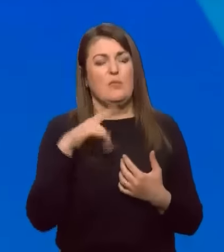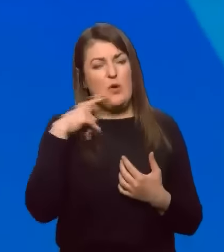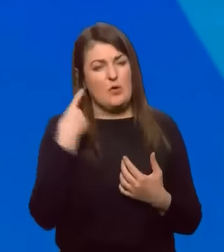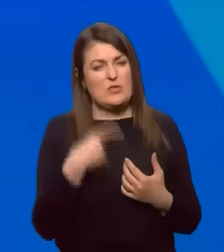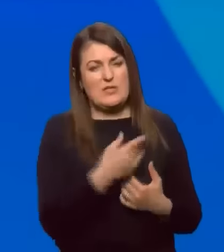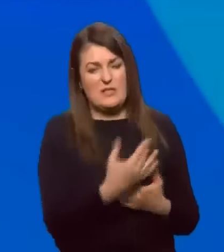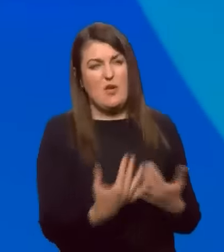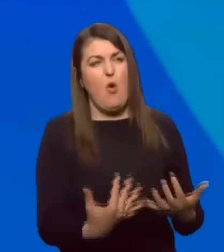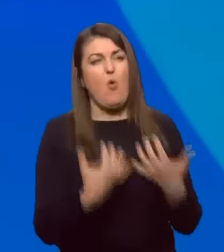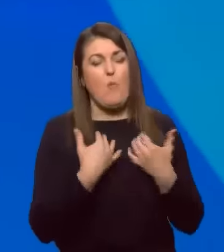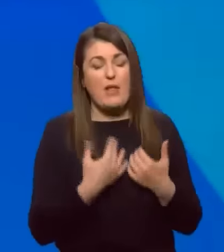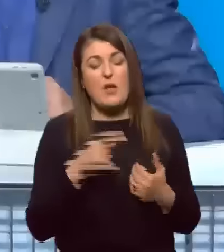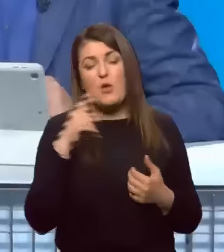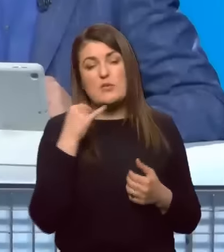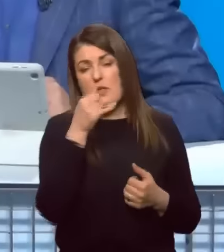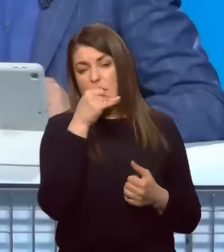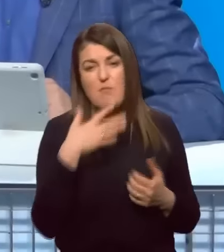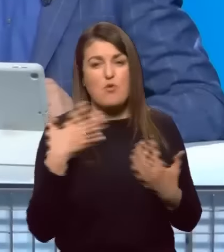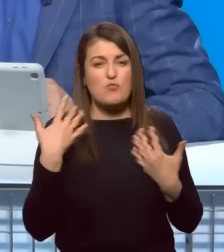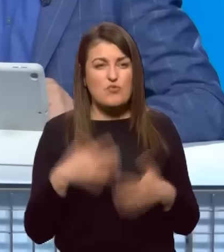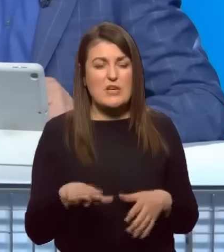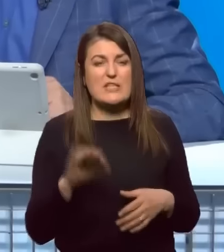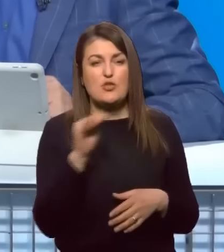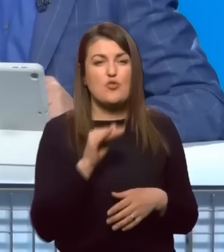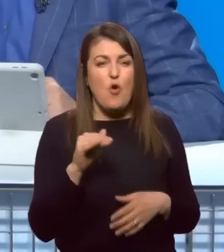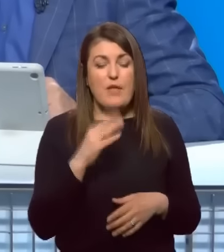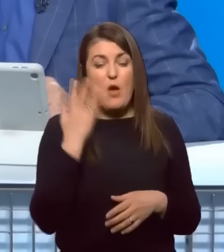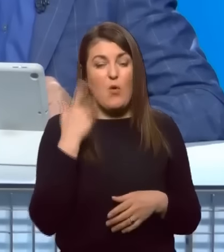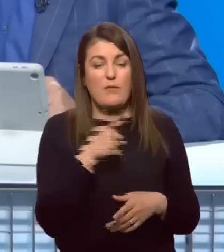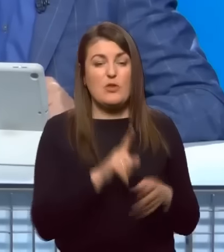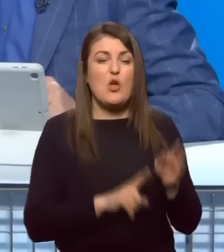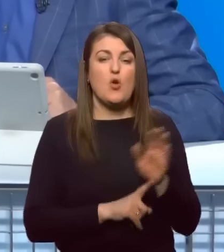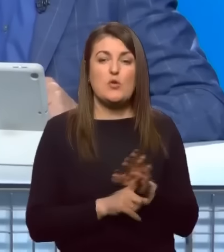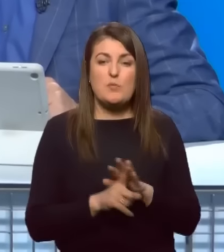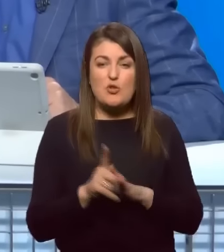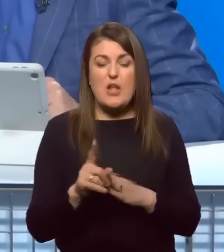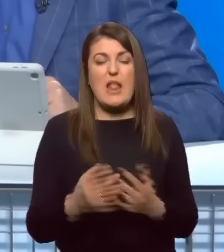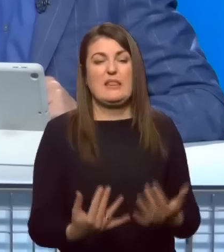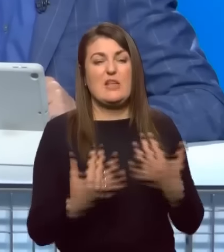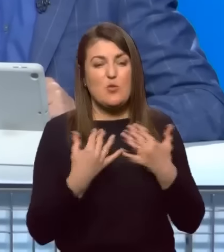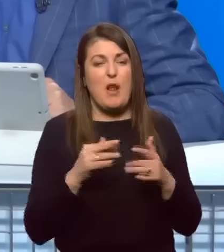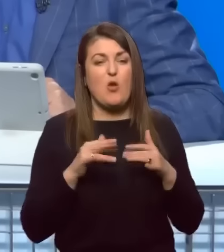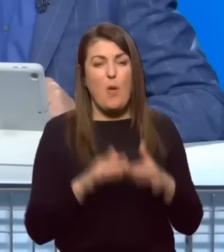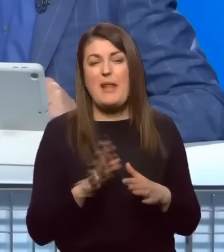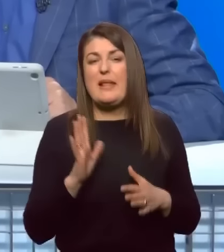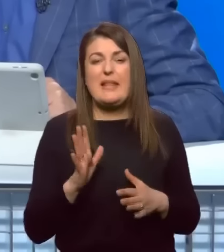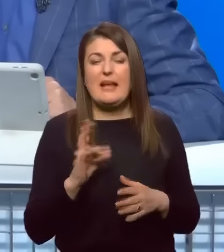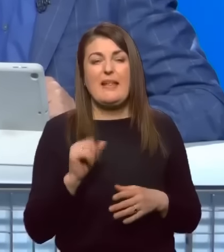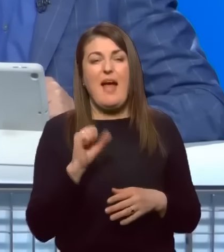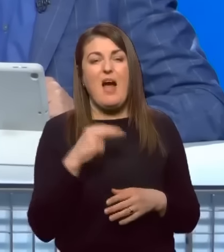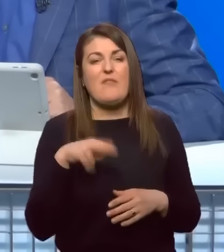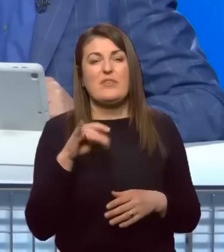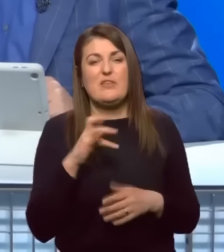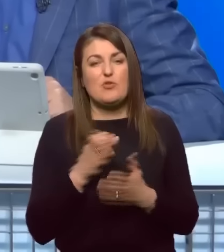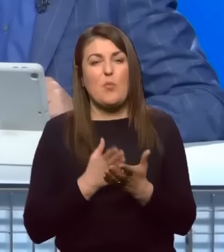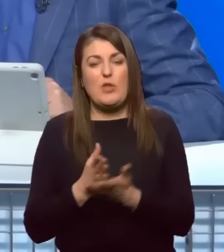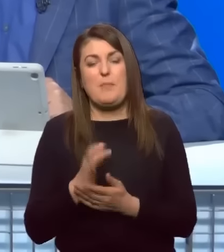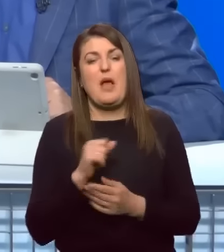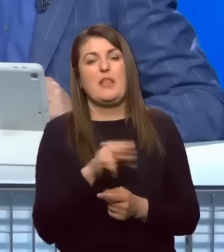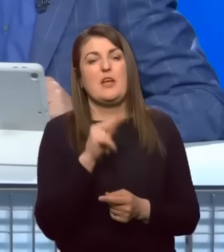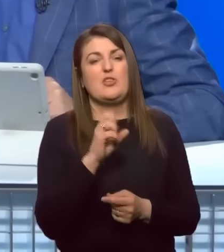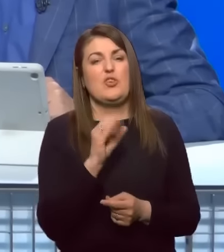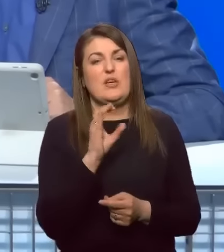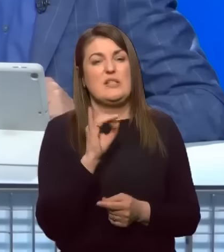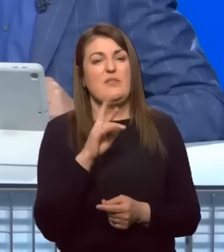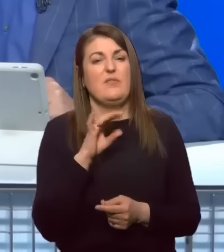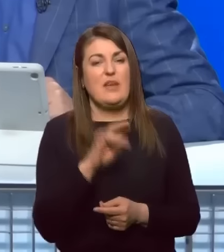окупантів. Росіяни не можуть вже з жовтня, коли вони розпочали наступальну кампанію не тільки на Авдіївському напрямку, а й на часів